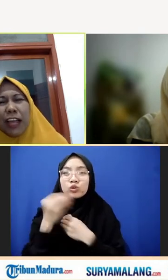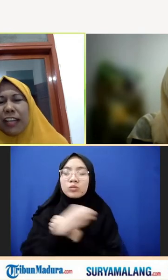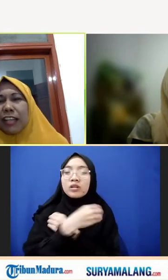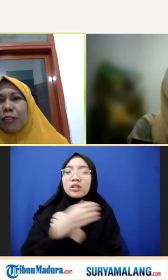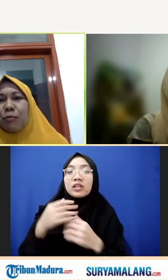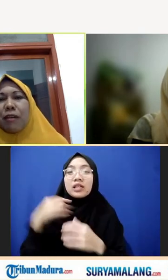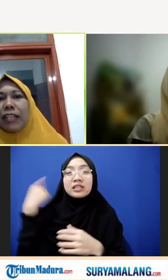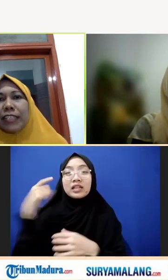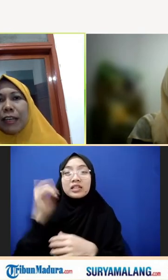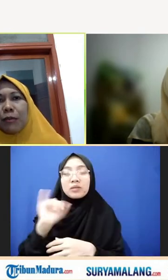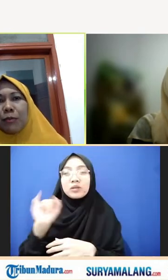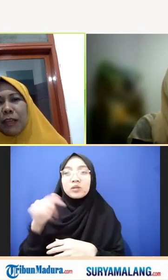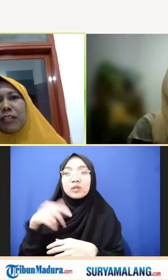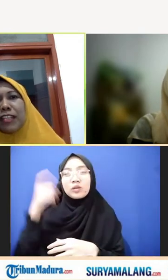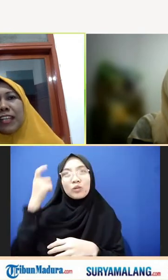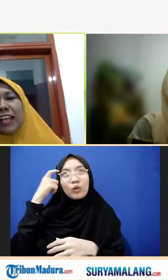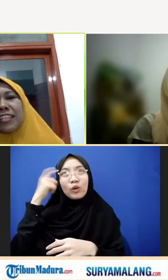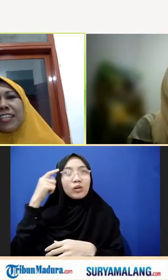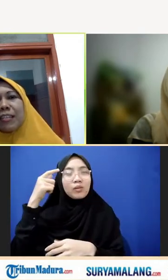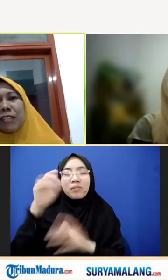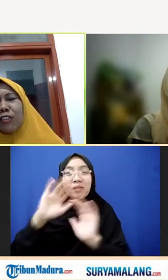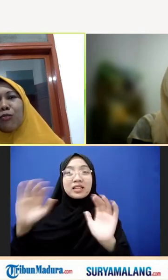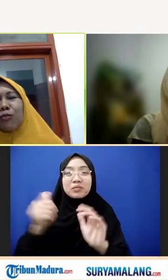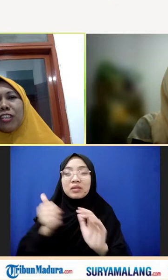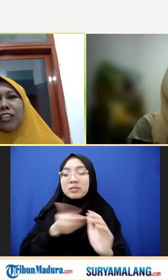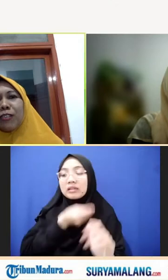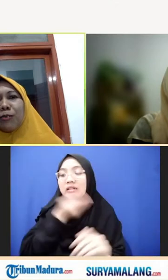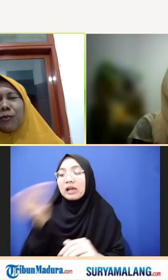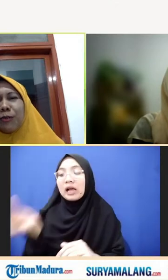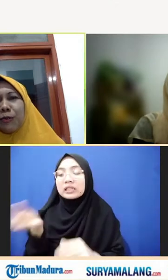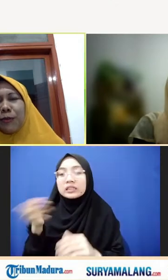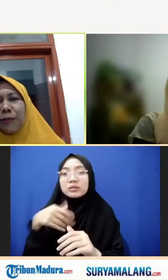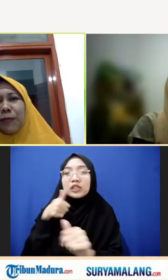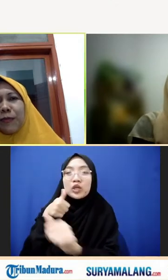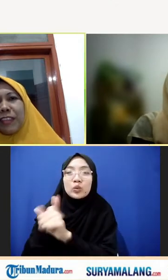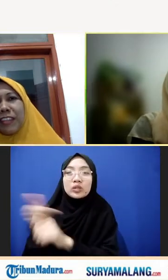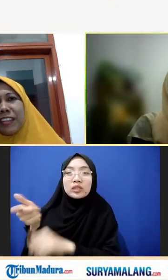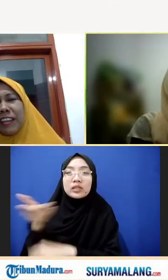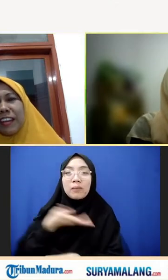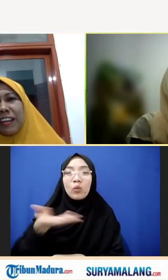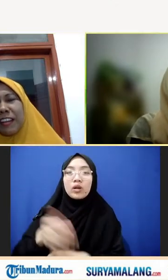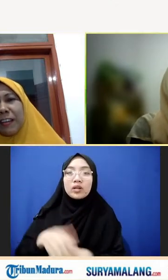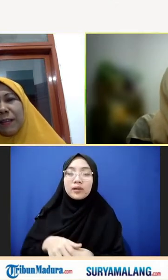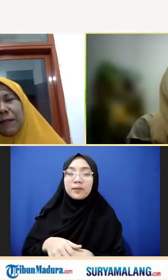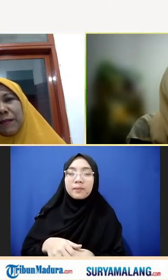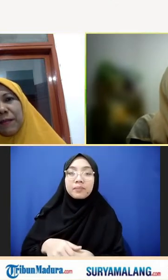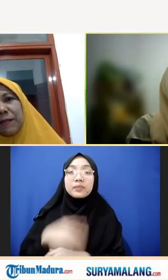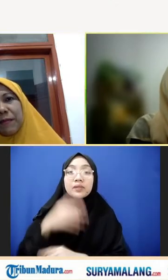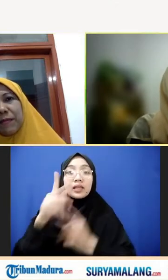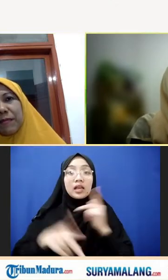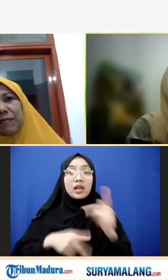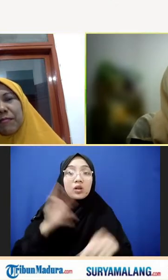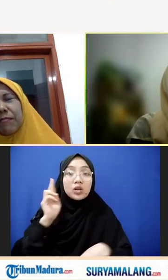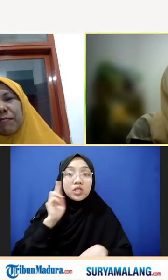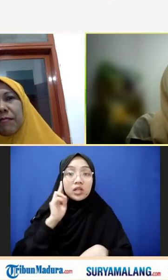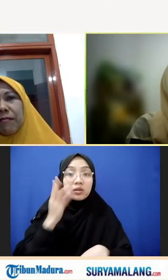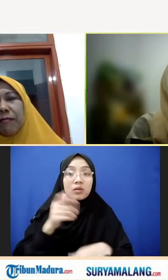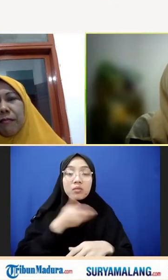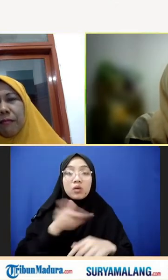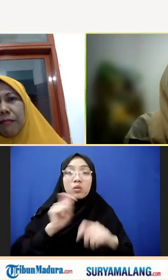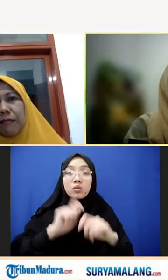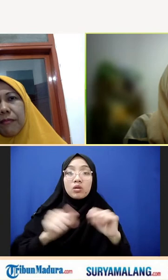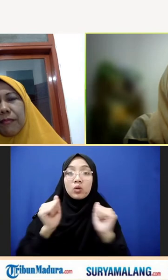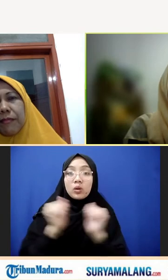Pokoknya akalnya itu banyak, supaya bisa dikasih, bisa dituruti gitu. Kalau ibu mau bikin konsistensinya,